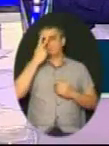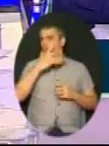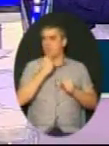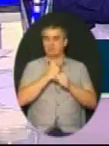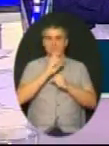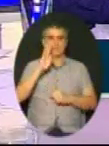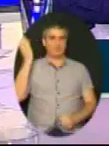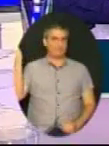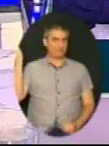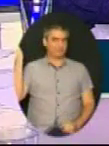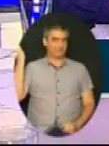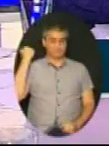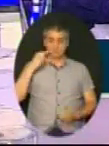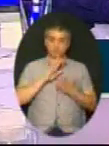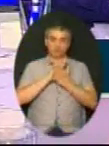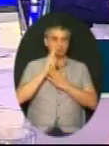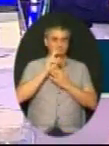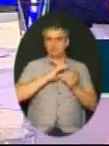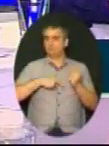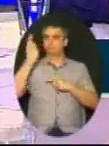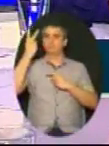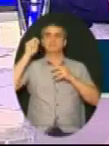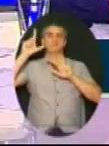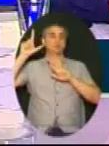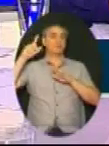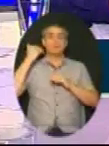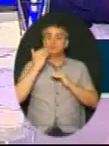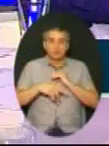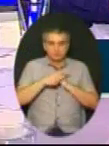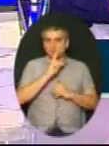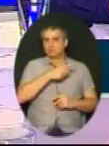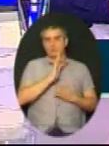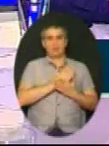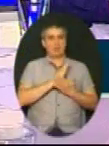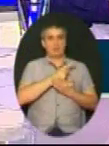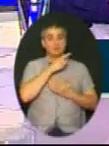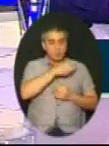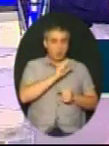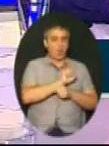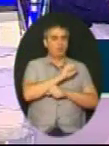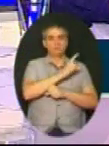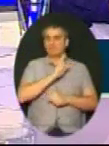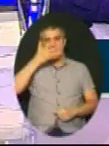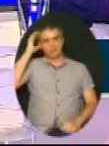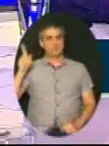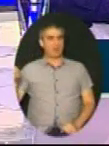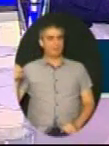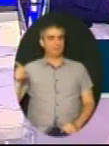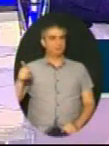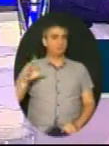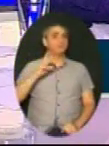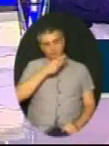עשה נתניהו ב-12-27 מנדטים. הסוף שהוא צריך להחליט שהוא האופוזיציה ולא יאיר לפיד